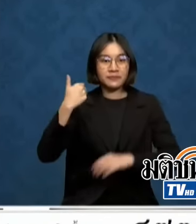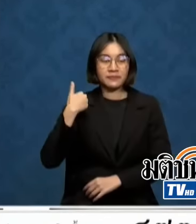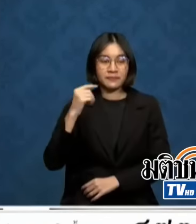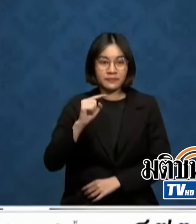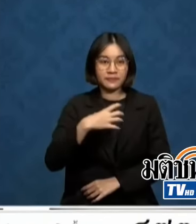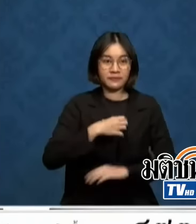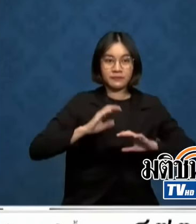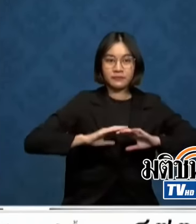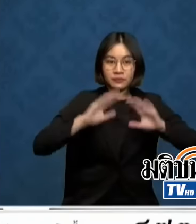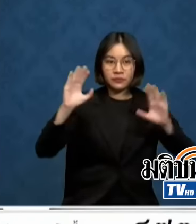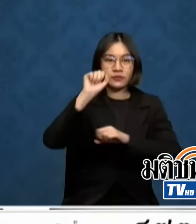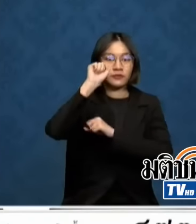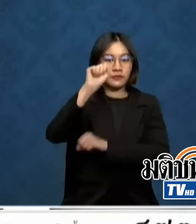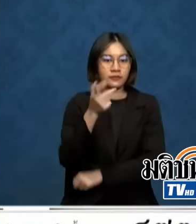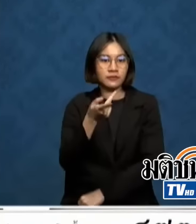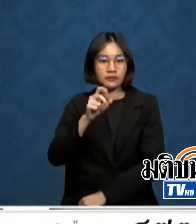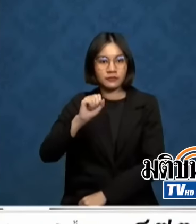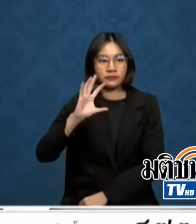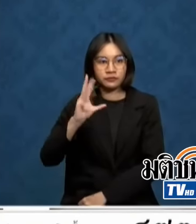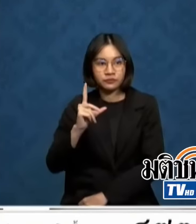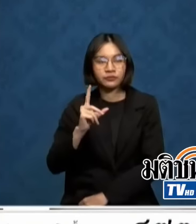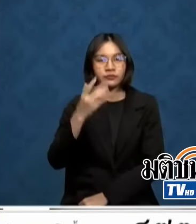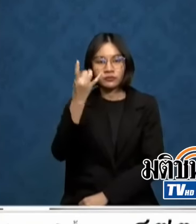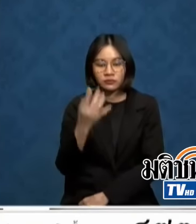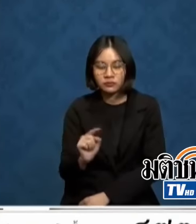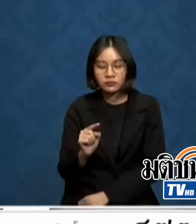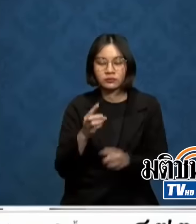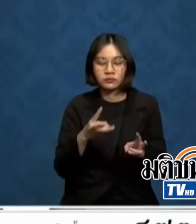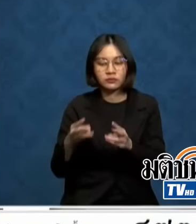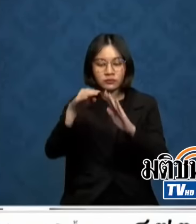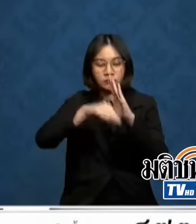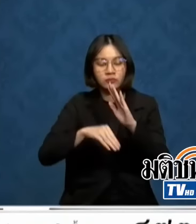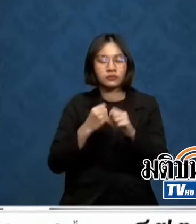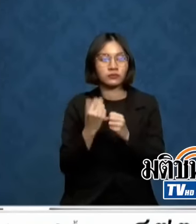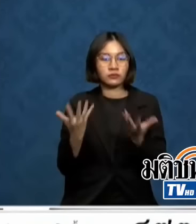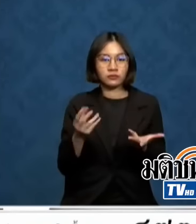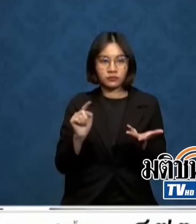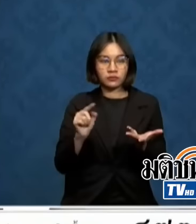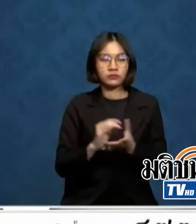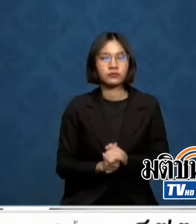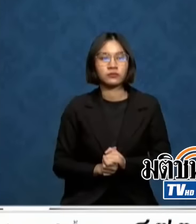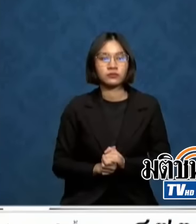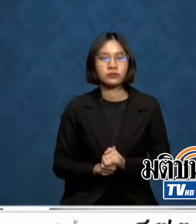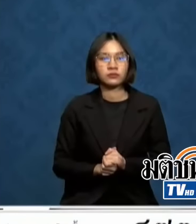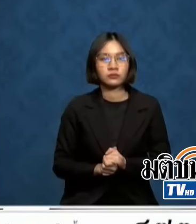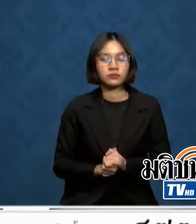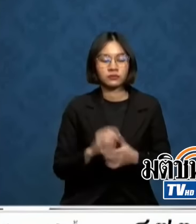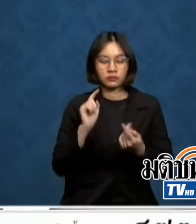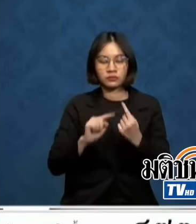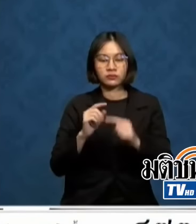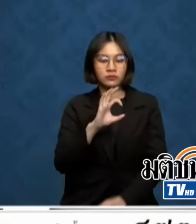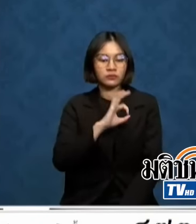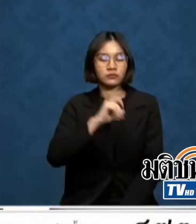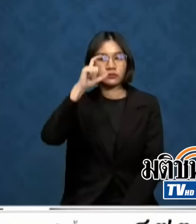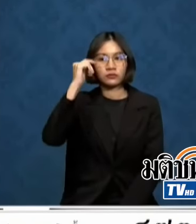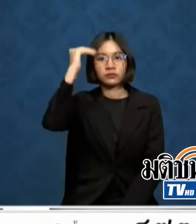ว่าต้องการจะยกเลิกประกาศคำสั่งคสชประเภทไหนบ้างใช้เกณฑ์อะไรบ้างแต่ในความเป็นจริงครับอย่างที่เพื่อนสมาชิกคุณ